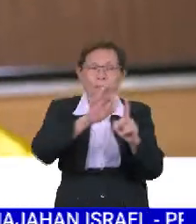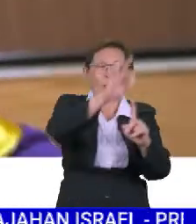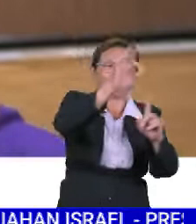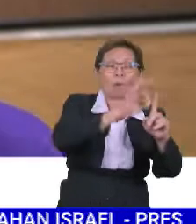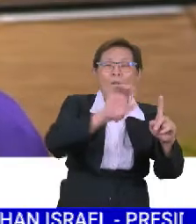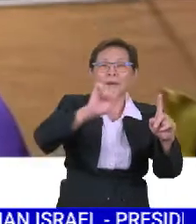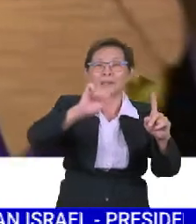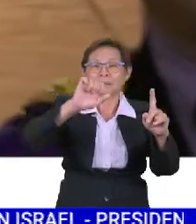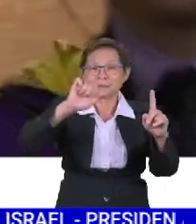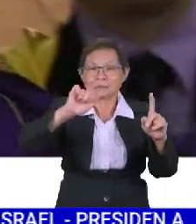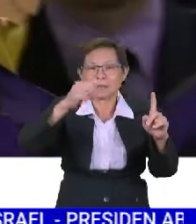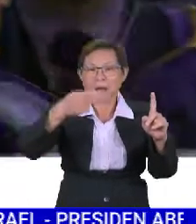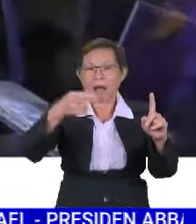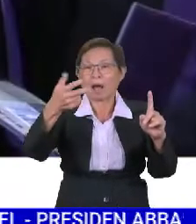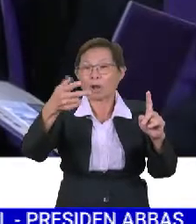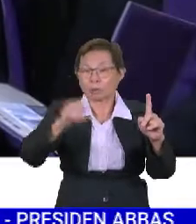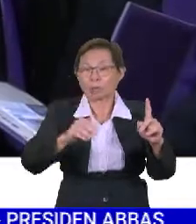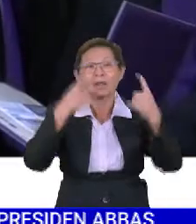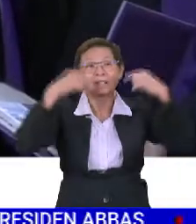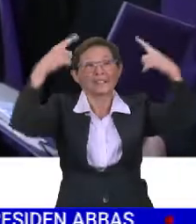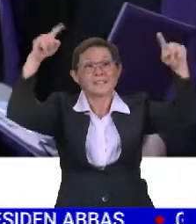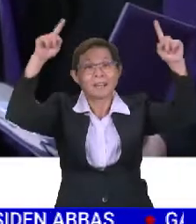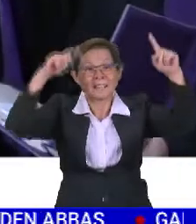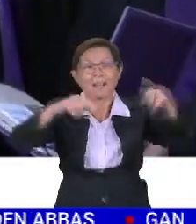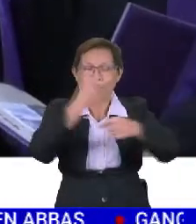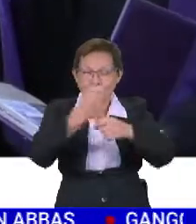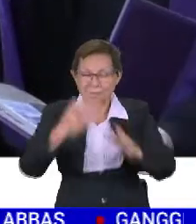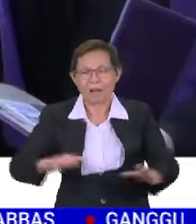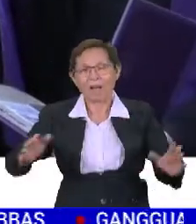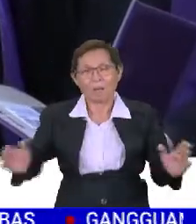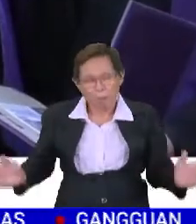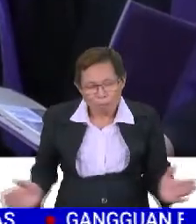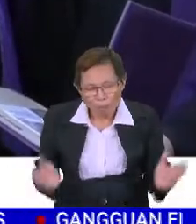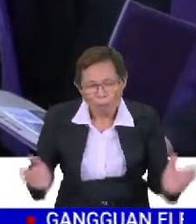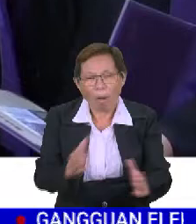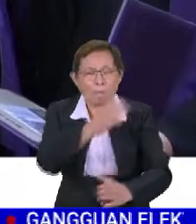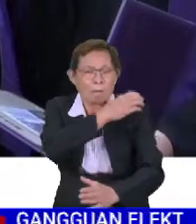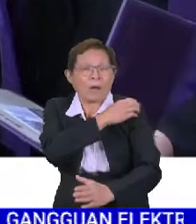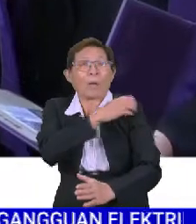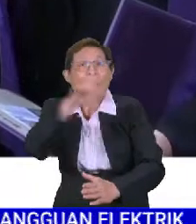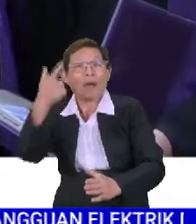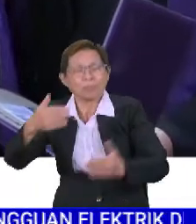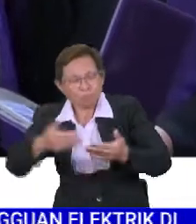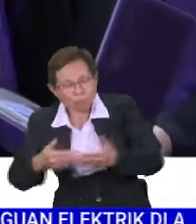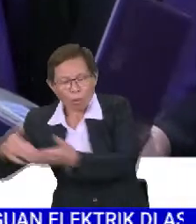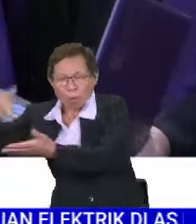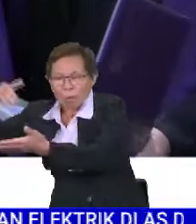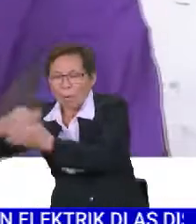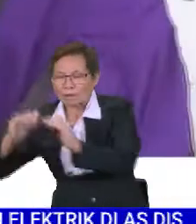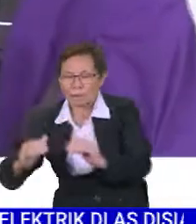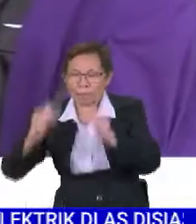Mokhtar berharap kejayaan anak buahnya itu menjadi suri teladan dan pendorong kepada pegawai lain menyambung pengajian di peringkat